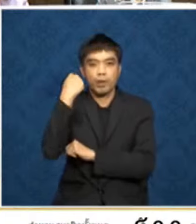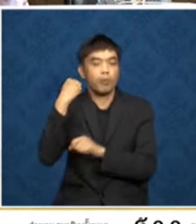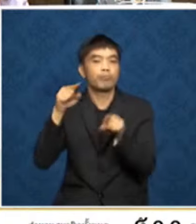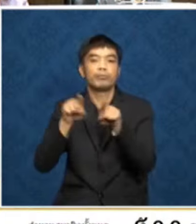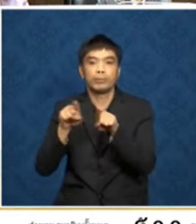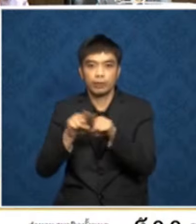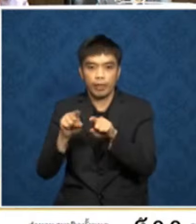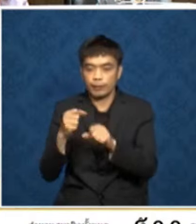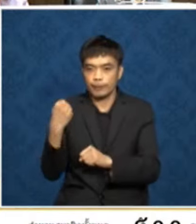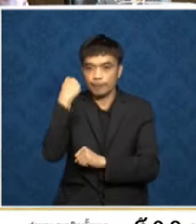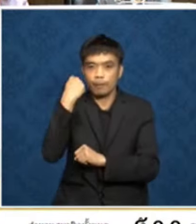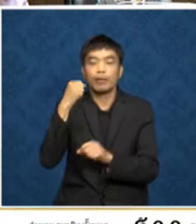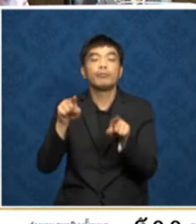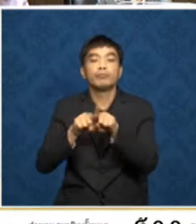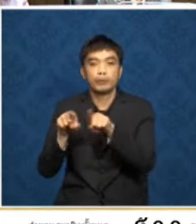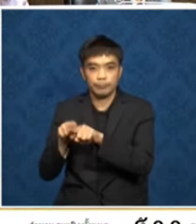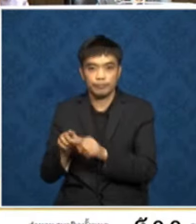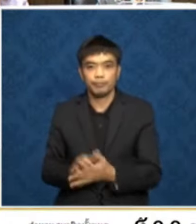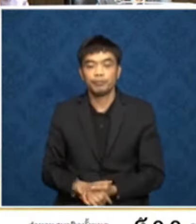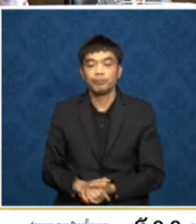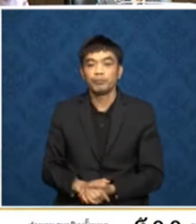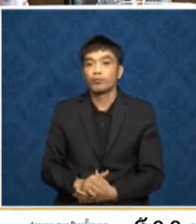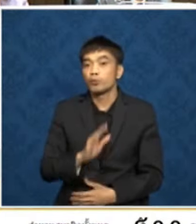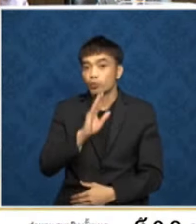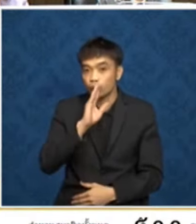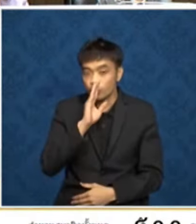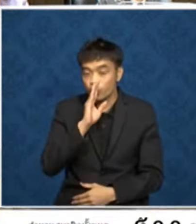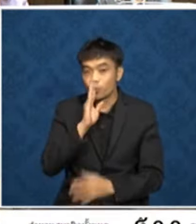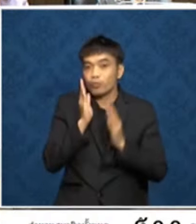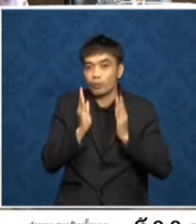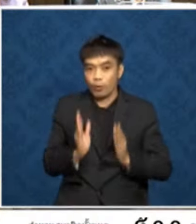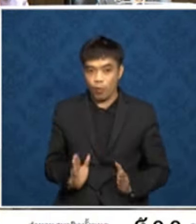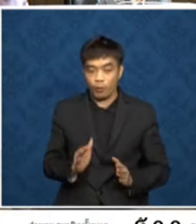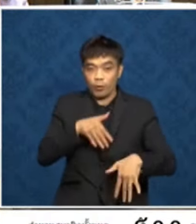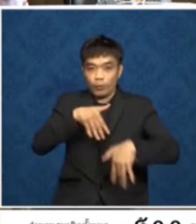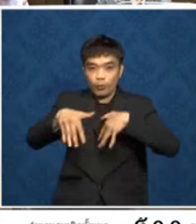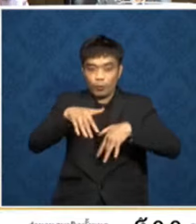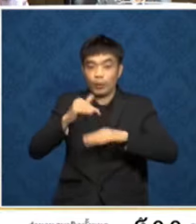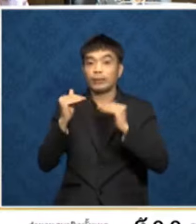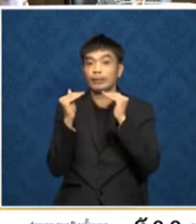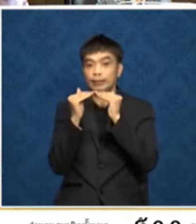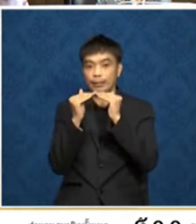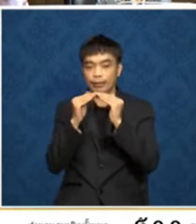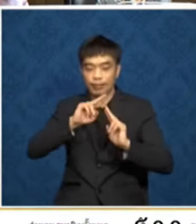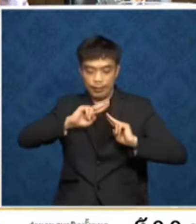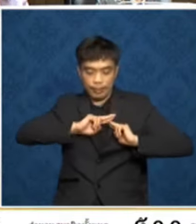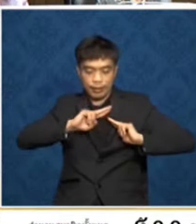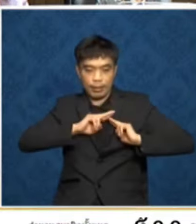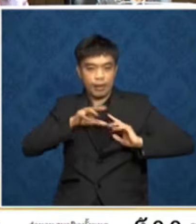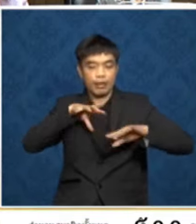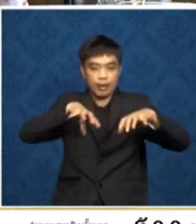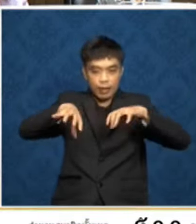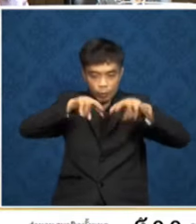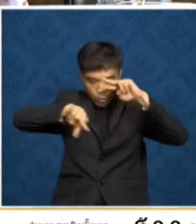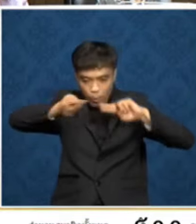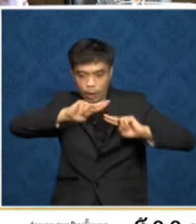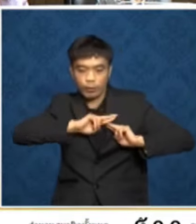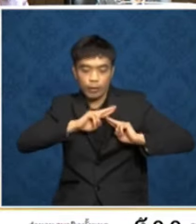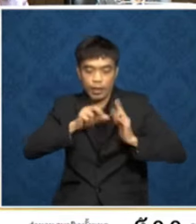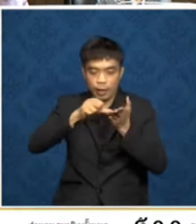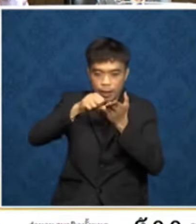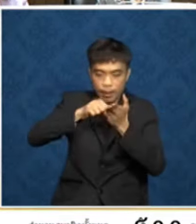ความแข็งแรงมากขึ้นเท่านั้นการที่ประชาชนมีสิทธิ์และอำนาจในการบริหารจัดการตัวเองได้มีการแก้